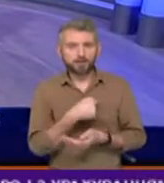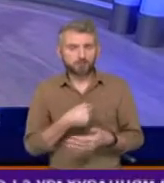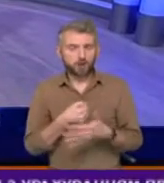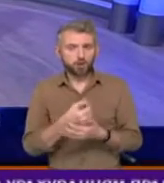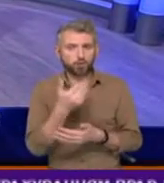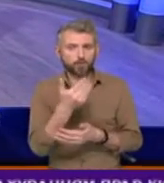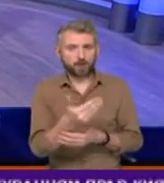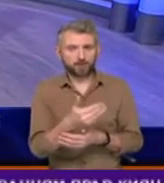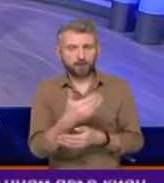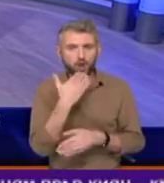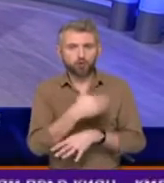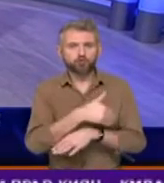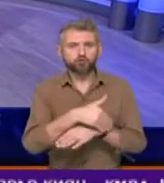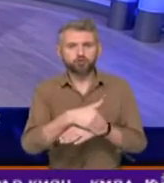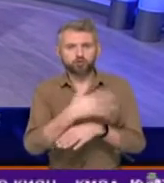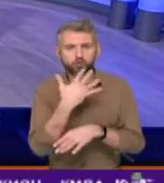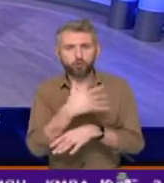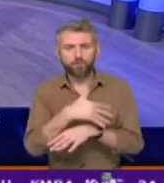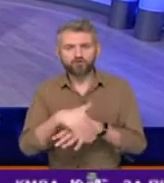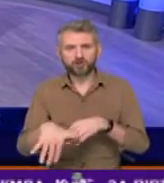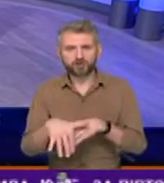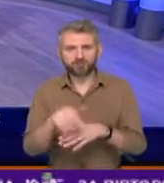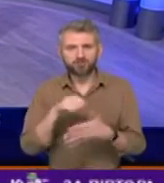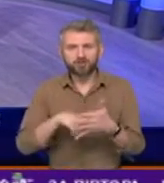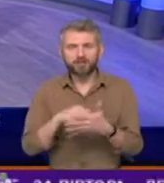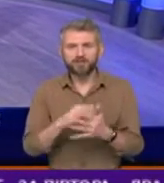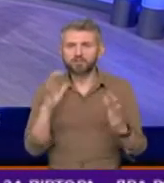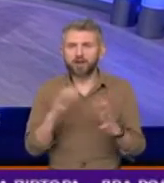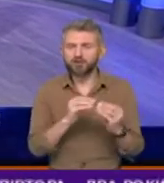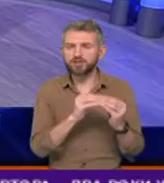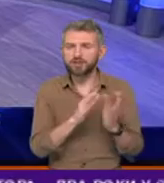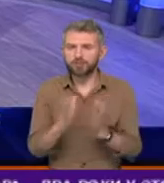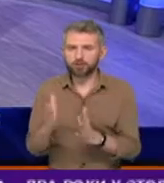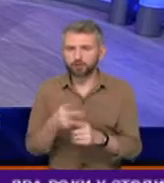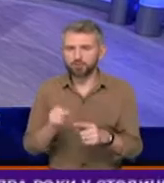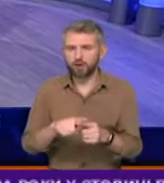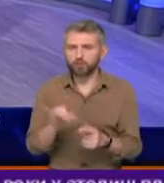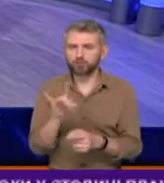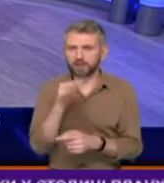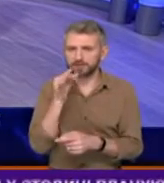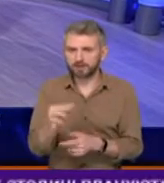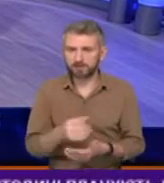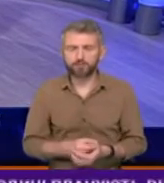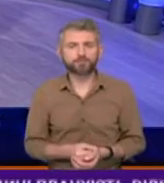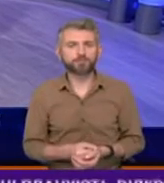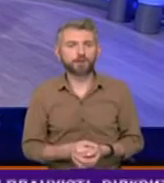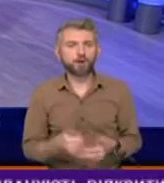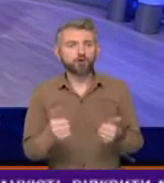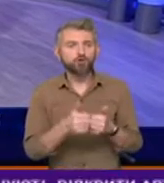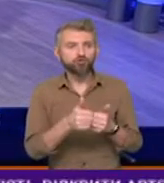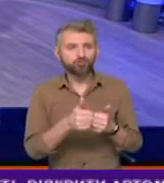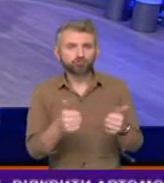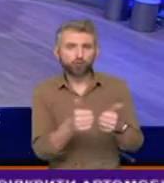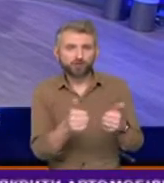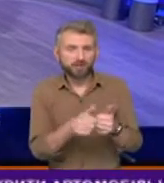вас, а саме зовнішній чинник в збереженні стабільності, про яку Руслан тільки що сказав. Знаєте, сусідів не